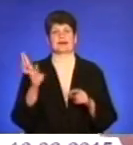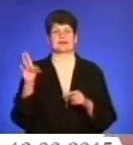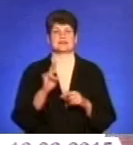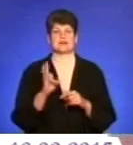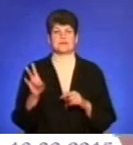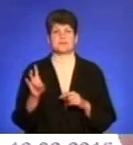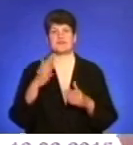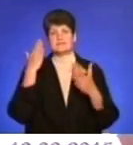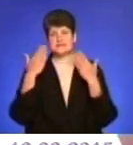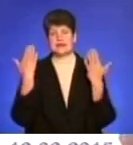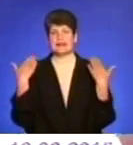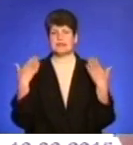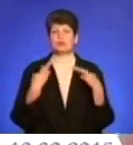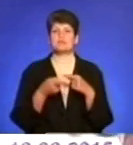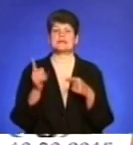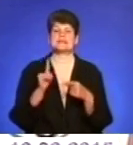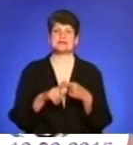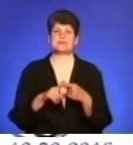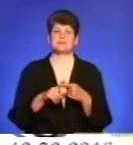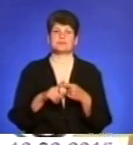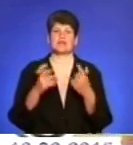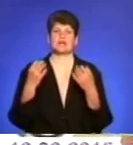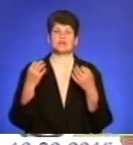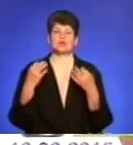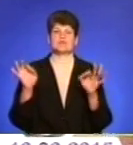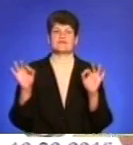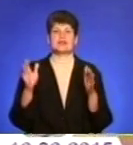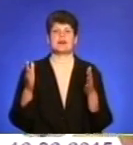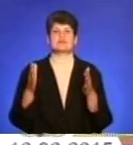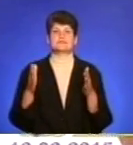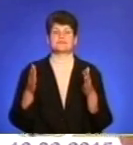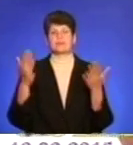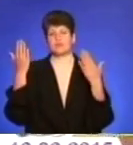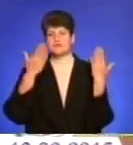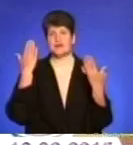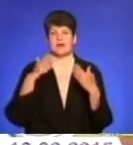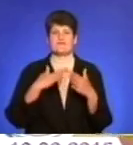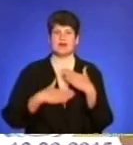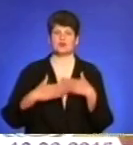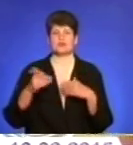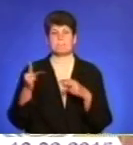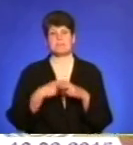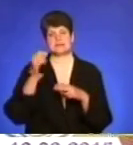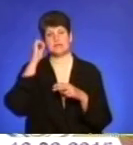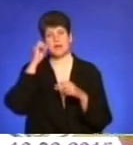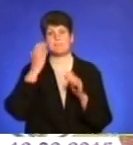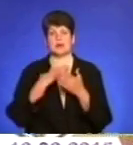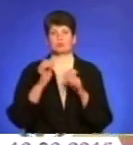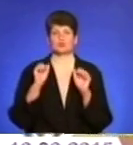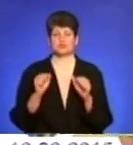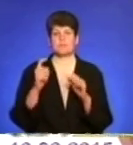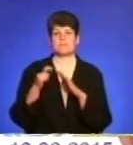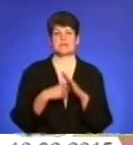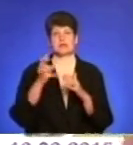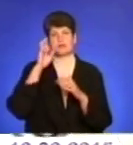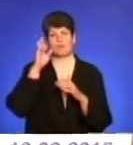Самі веселі канікули – це дозвілля в радості і без гріха. Тут діти мають велику змогу пізнати Бога через